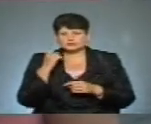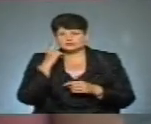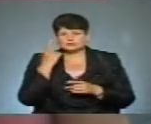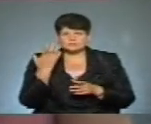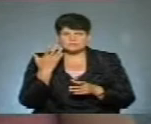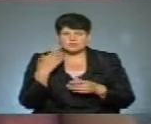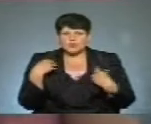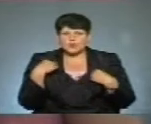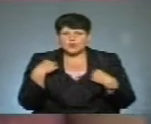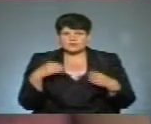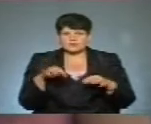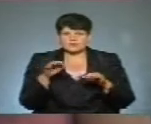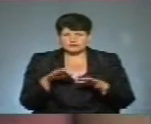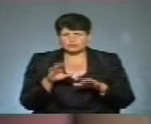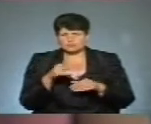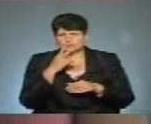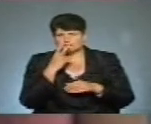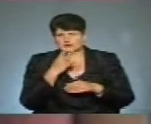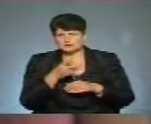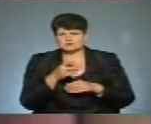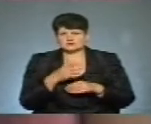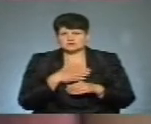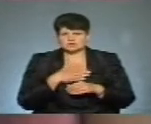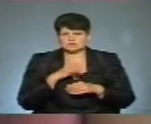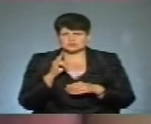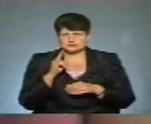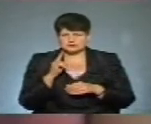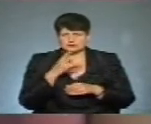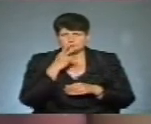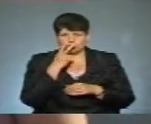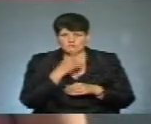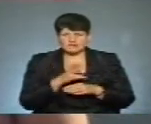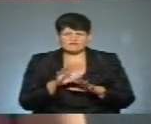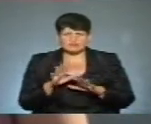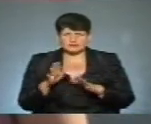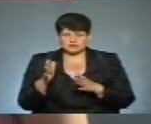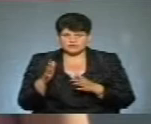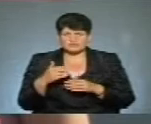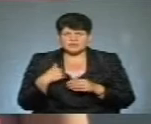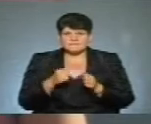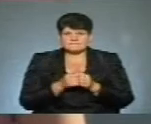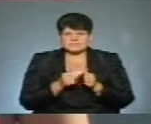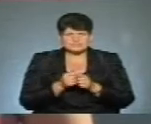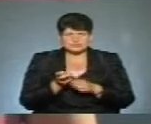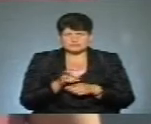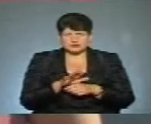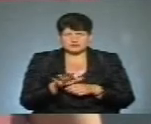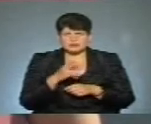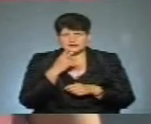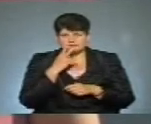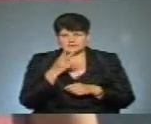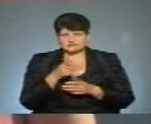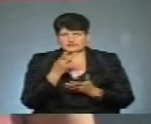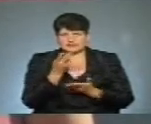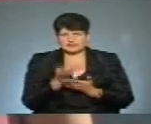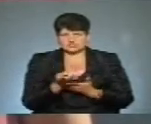як кажуть, одяг виділи. Потім побачила наша дитина, дитина побачила випадково. Я так ближче не підходила, але виділи, що він